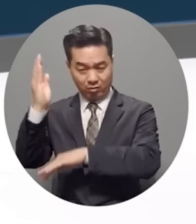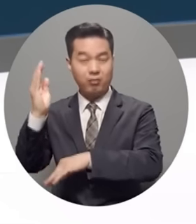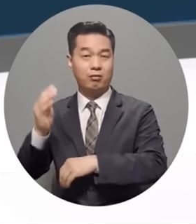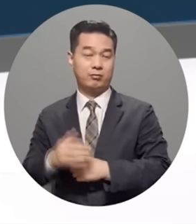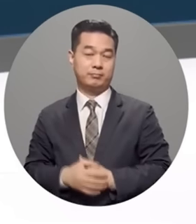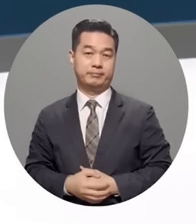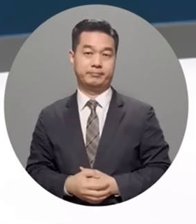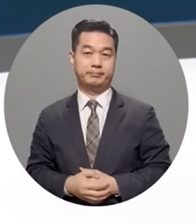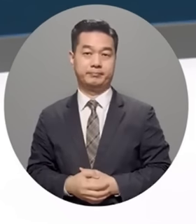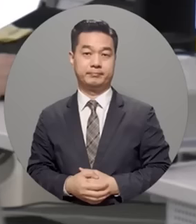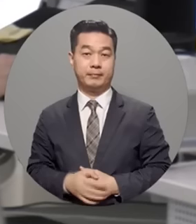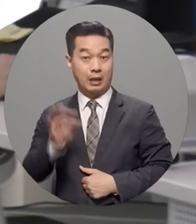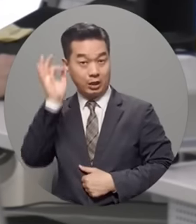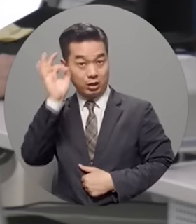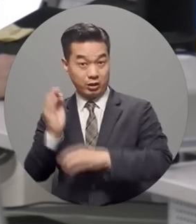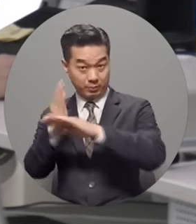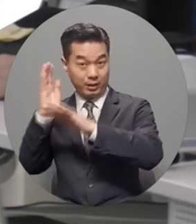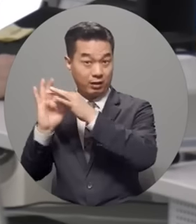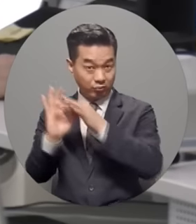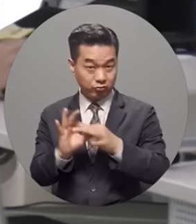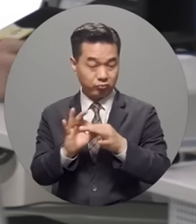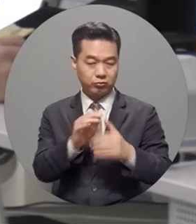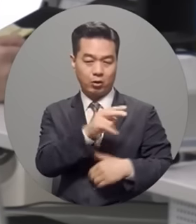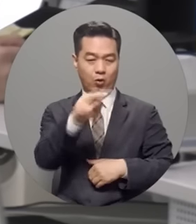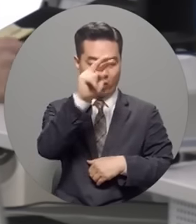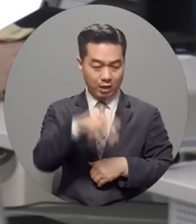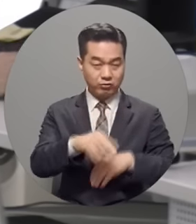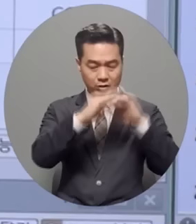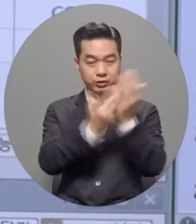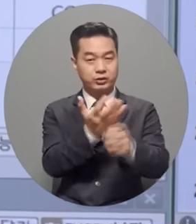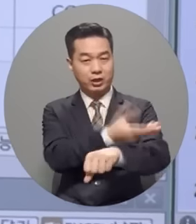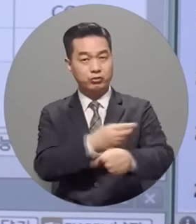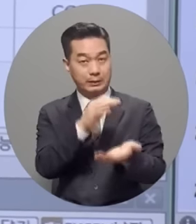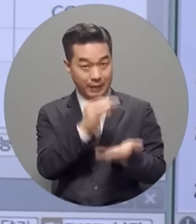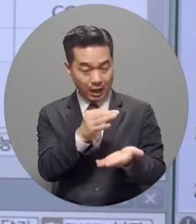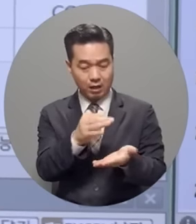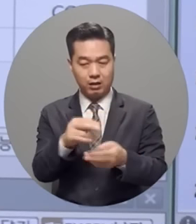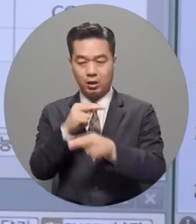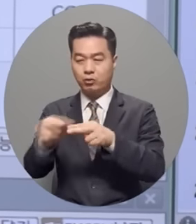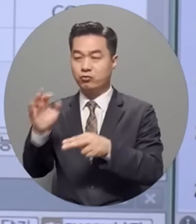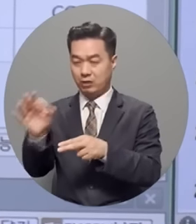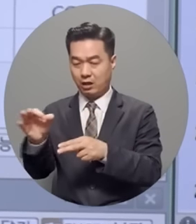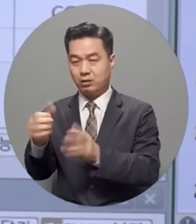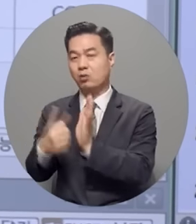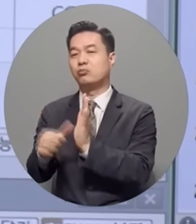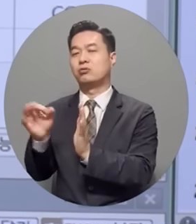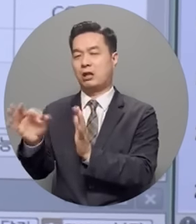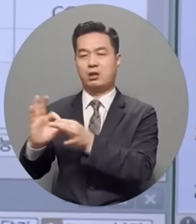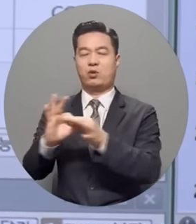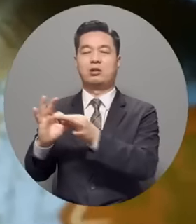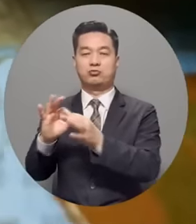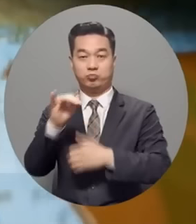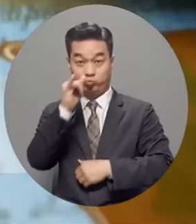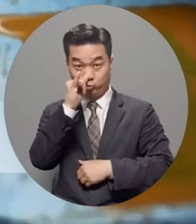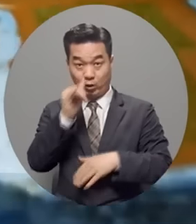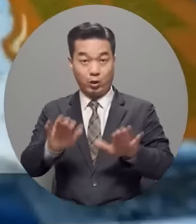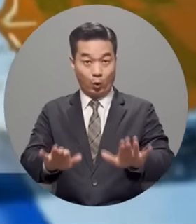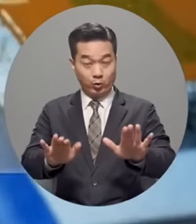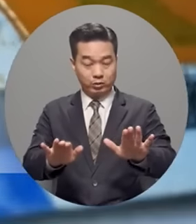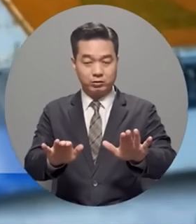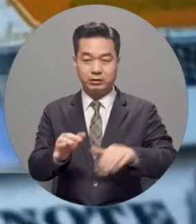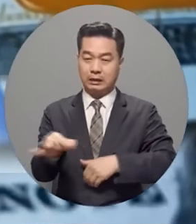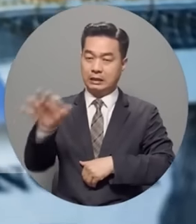있습니다. 환율은 전체 수입 가격에, 유가는 전체 물가에 영향을 미칩니다. 여기에 오늘은 금리